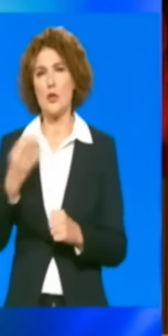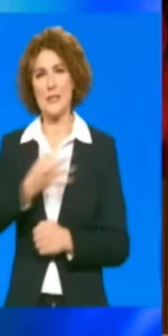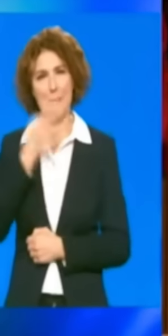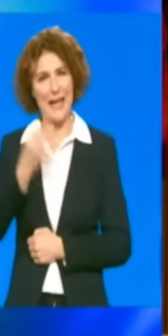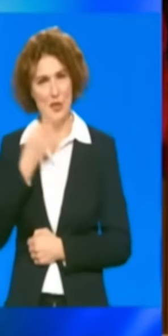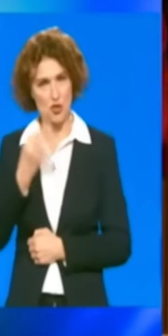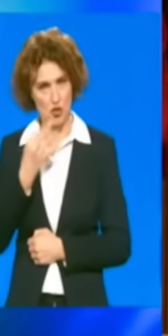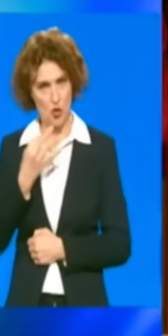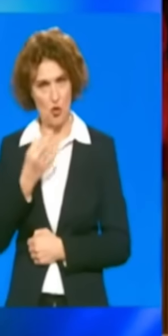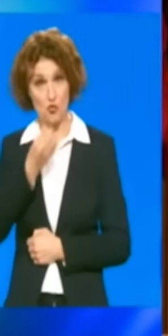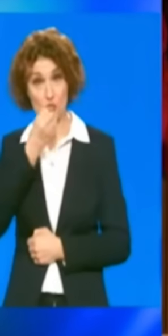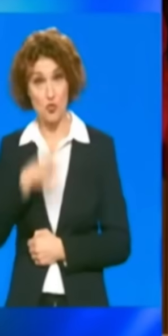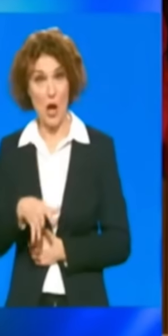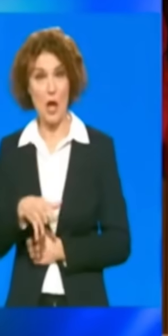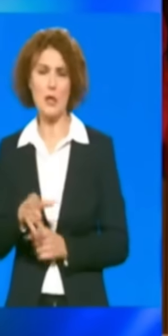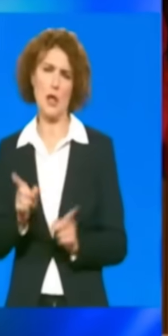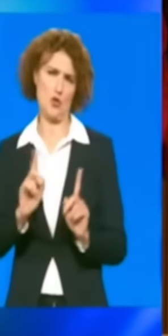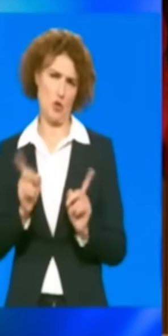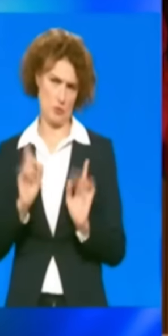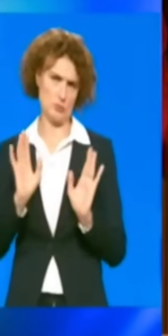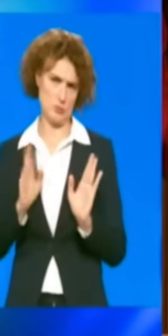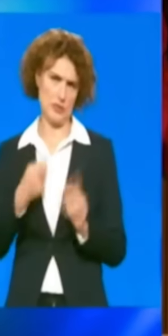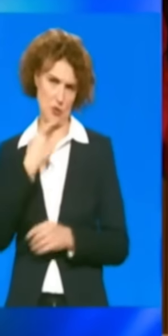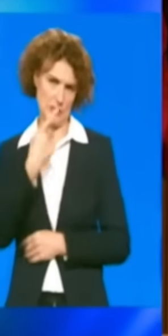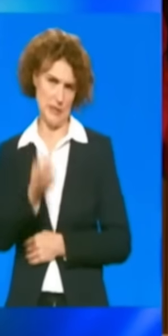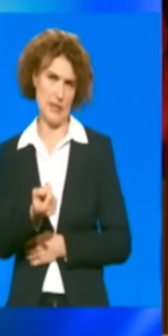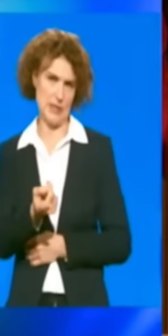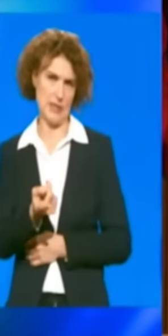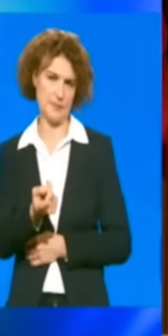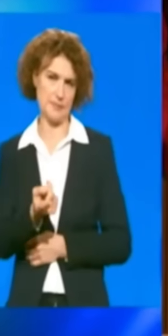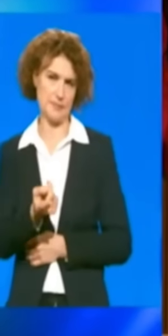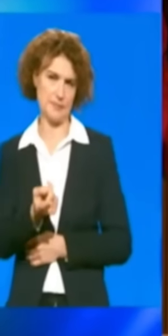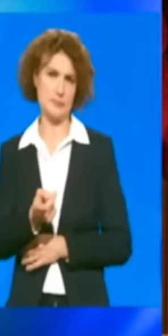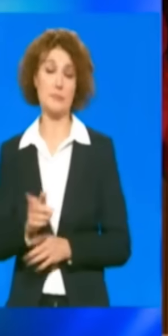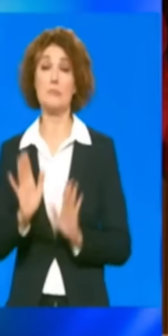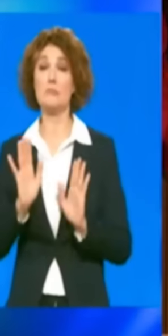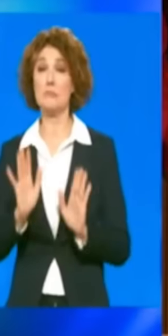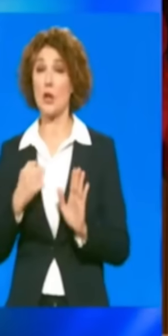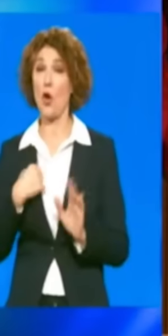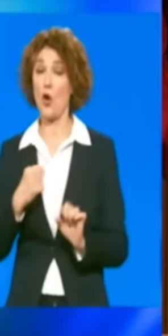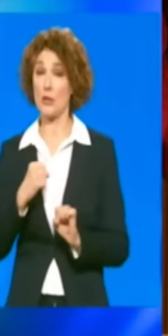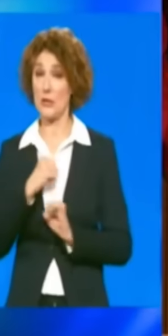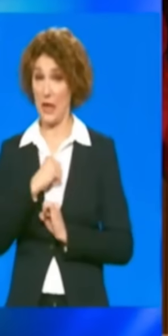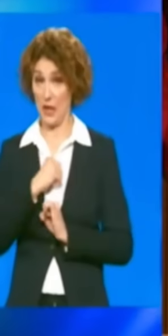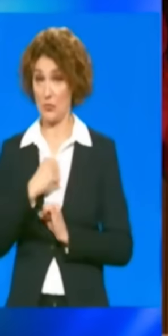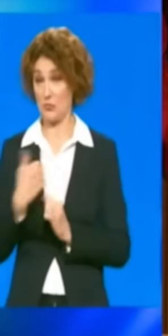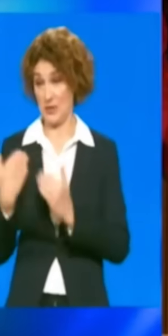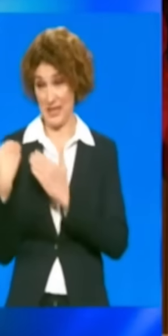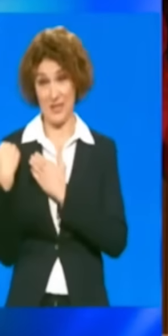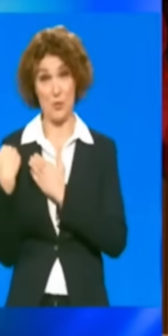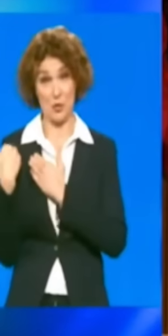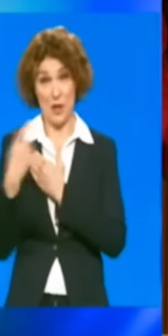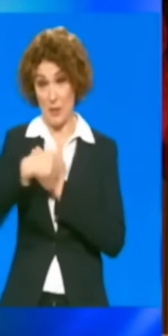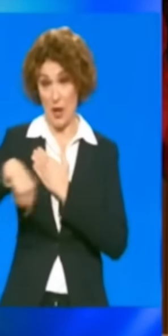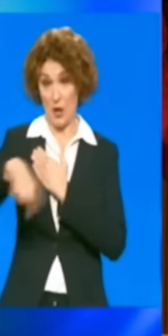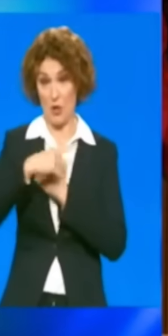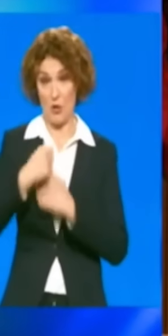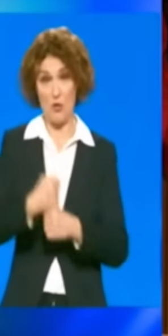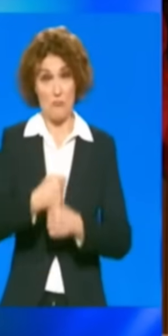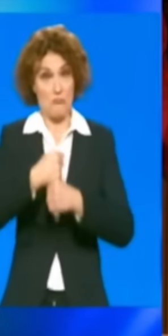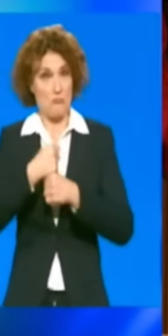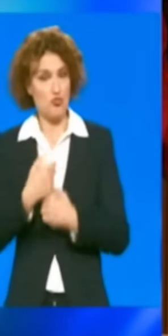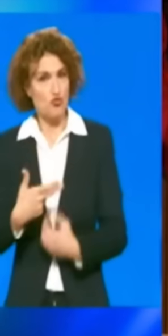anche questo però credo che per la responsabilità che noi